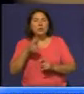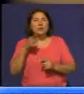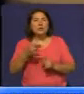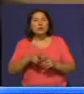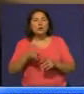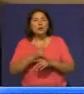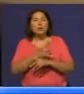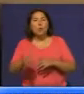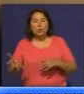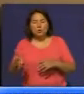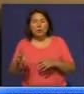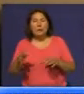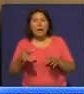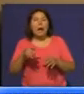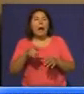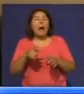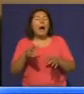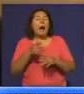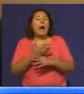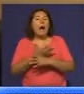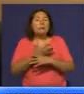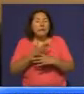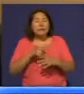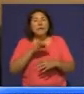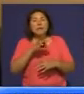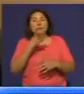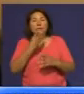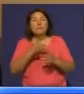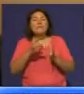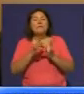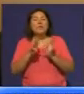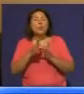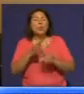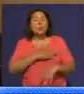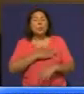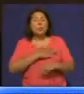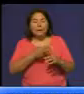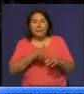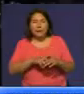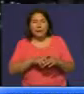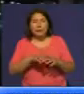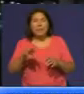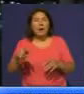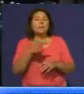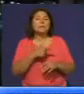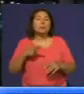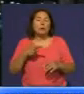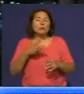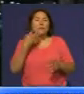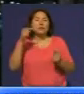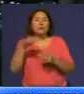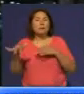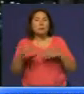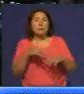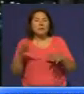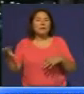В эту ночь не сходят ангелы и Святой Дух. В эту ночь не послание приветствия до самого наступления зари. Мандистау соответствующие мероприятия